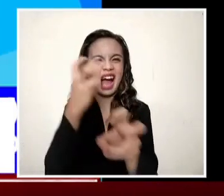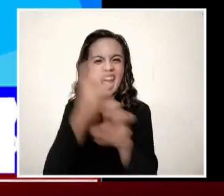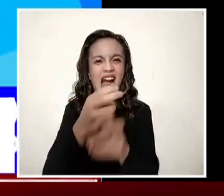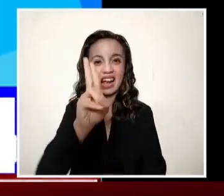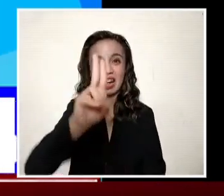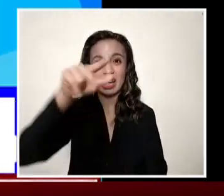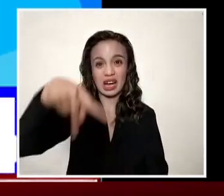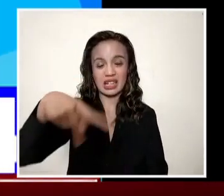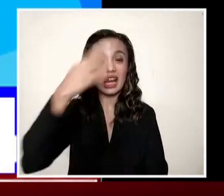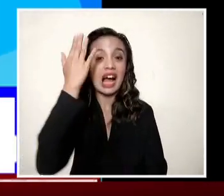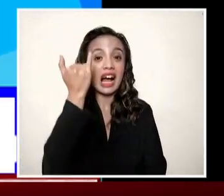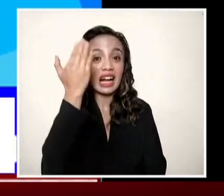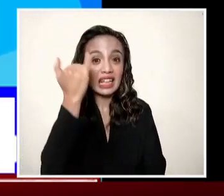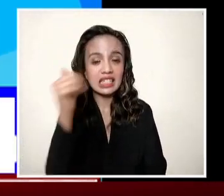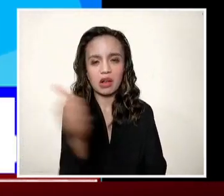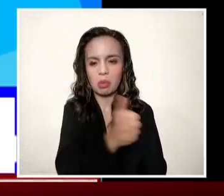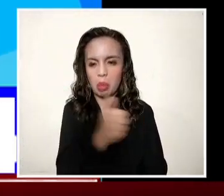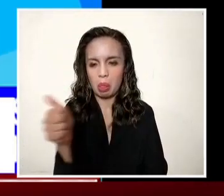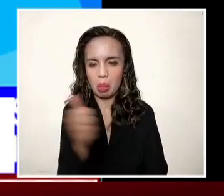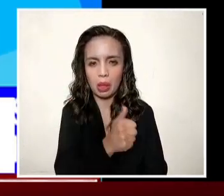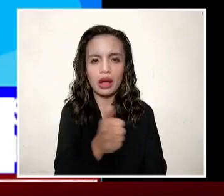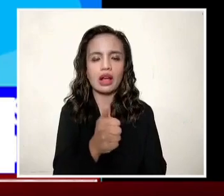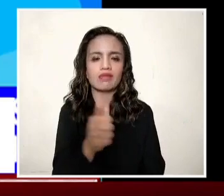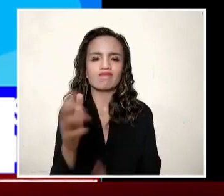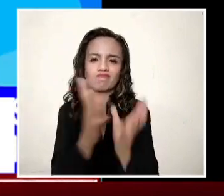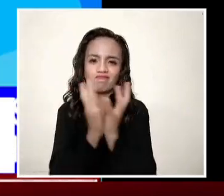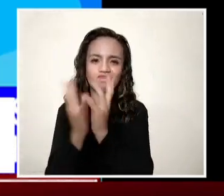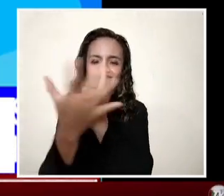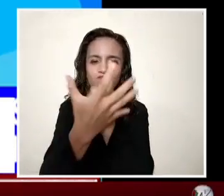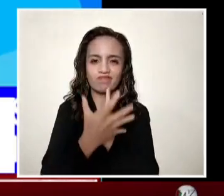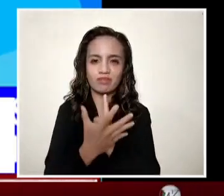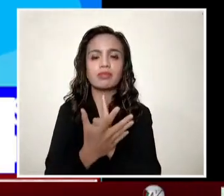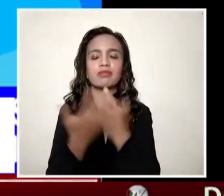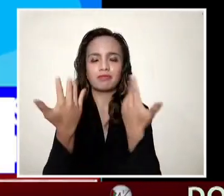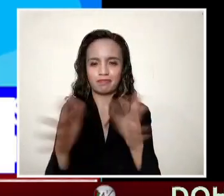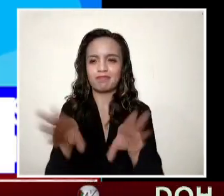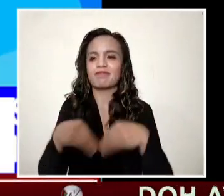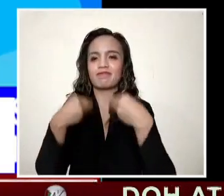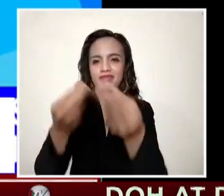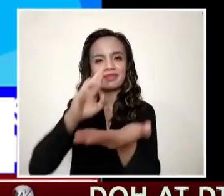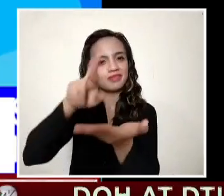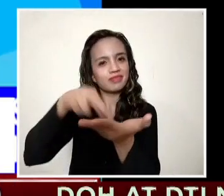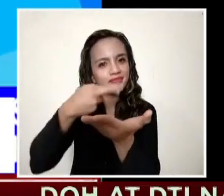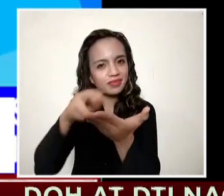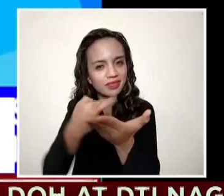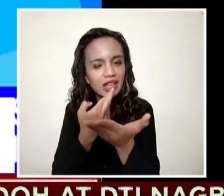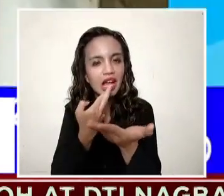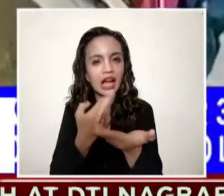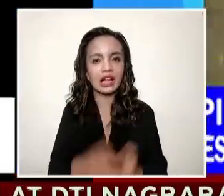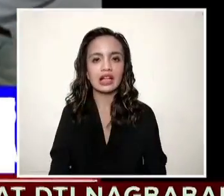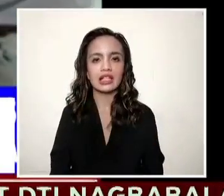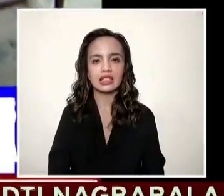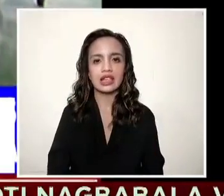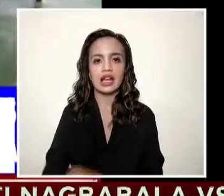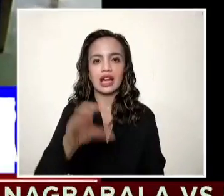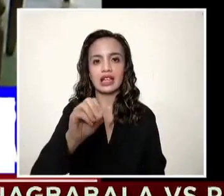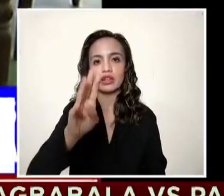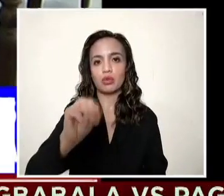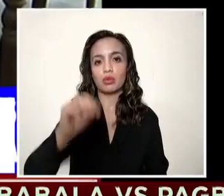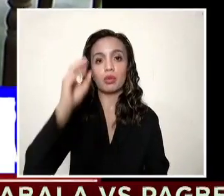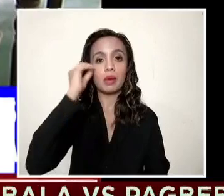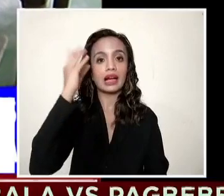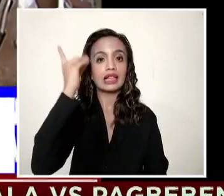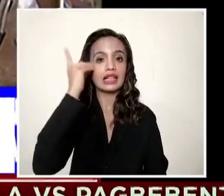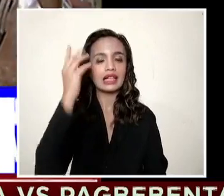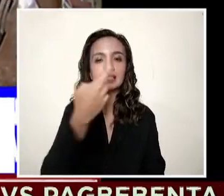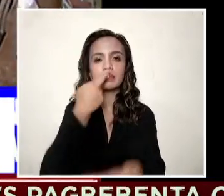community quarantine ay dinalhan ng mga bigas ang programang pasada sa teleradyo at Umaga Diaz Report. Ganito rin ang